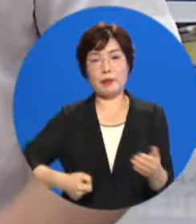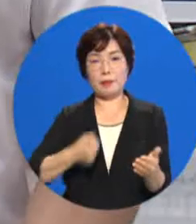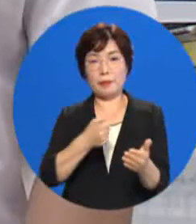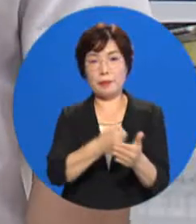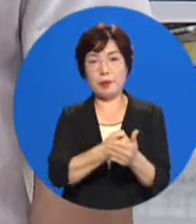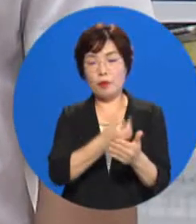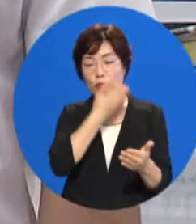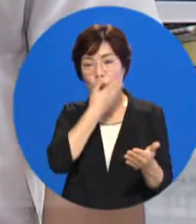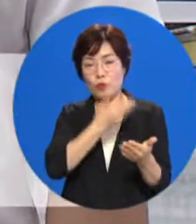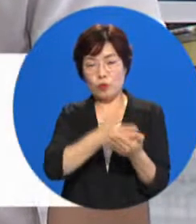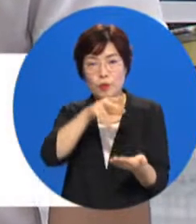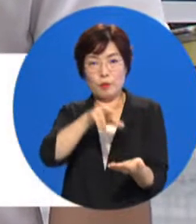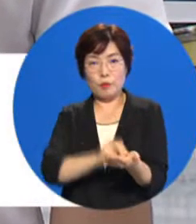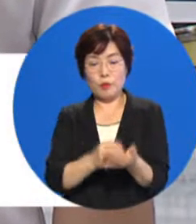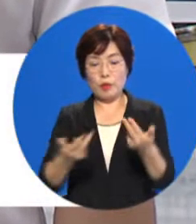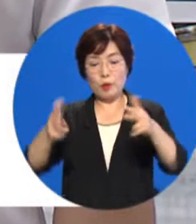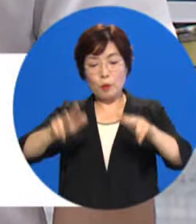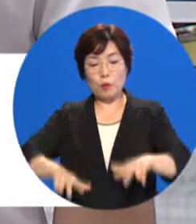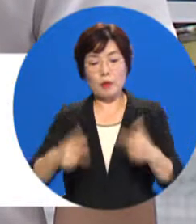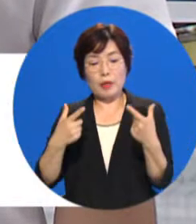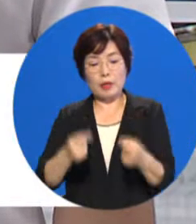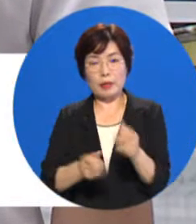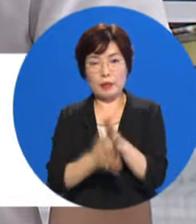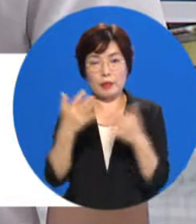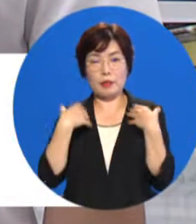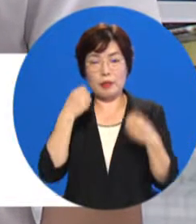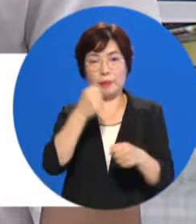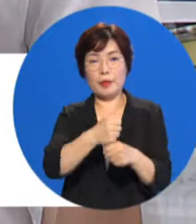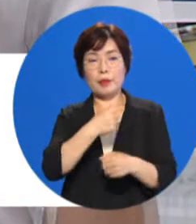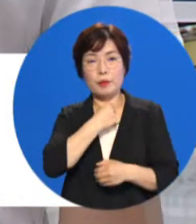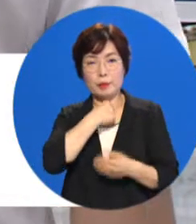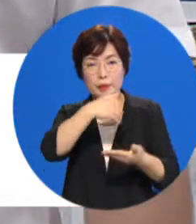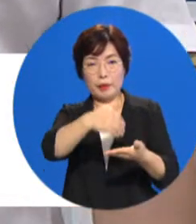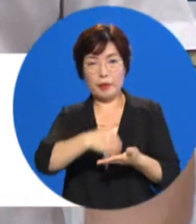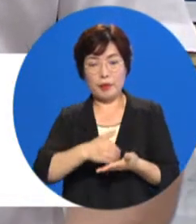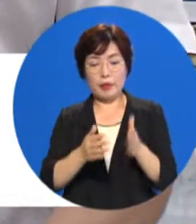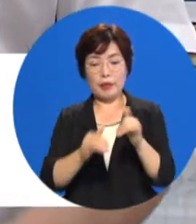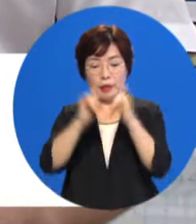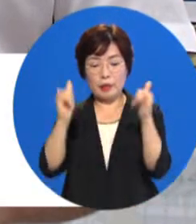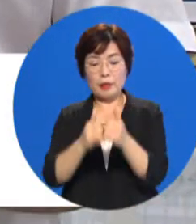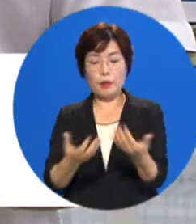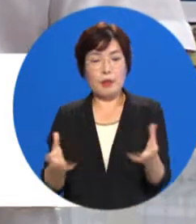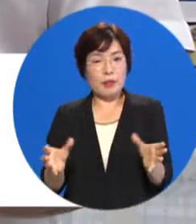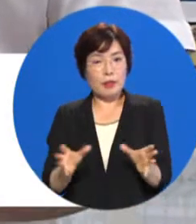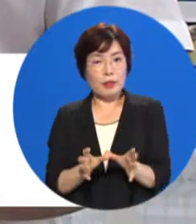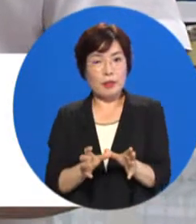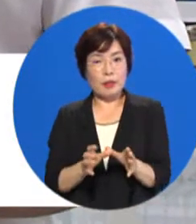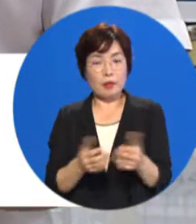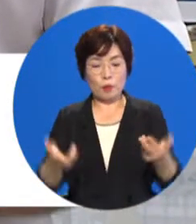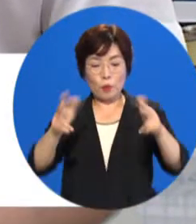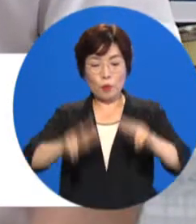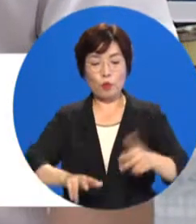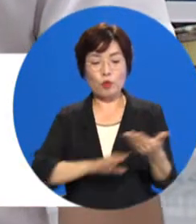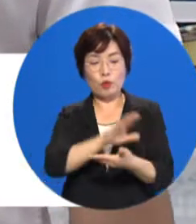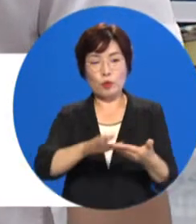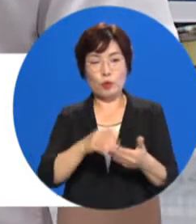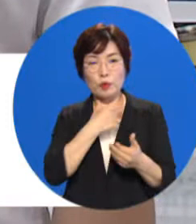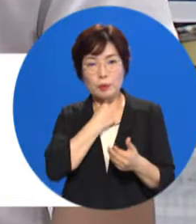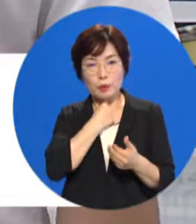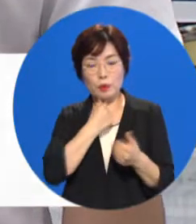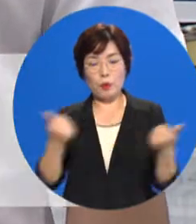그만 가장 핵심적인 것은 공원 같은 청산하고 싶다 라는 얘기가 강했던 것 같아요 시민들이 여기서 어 공원처럼 드리고 커뮤니티를